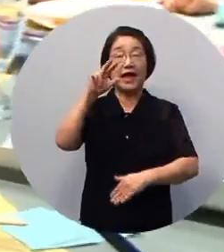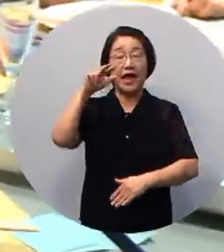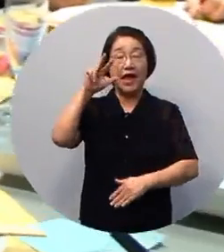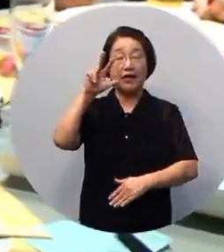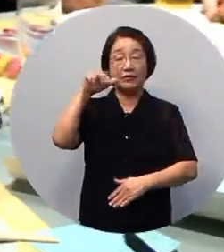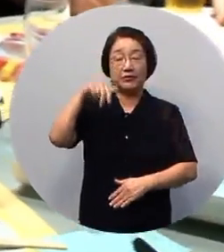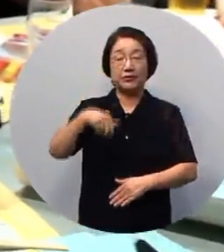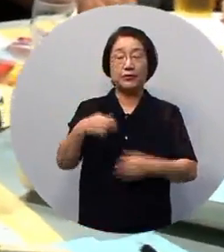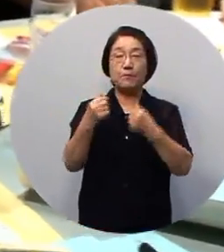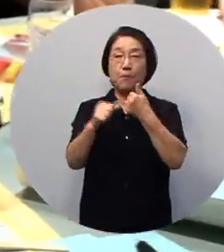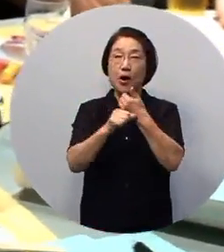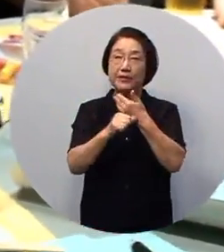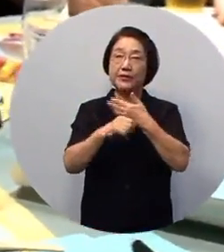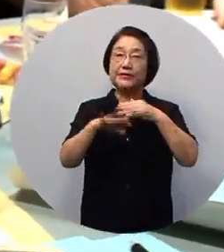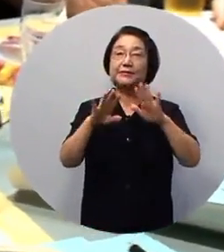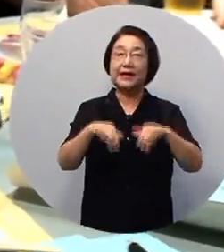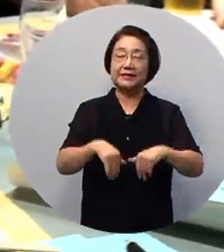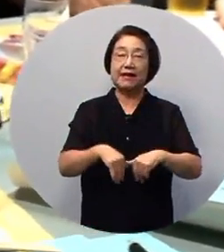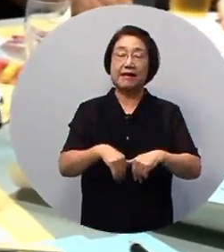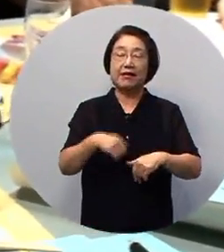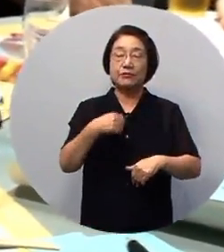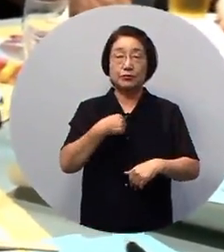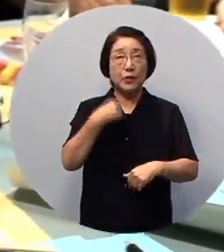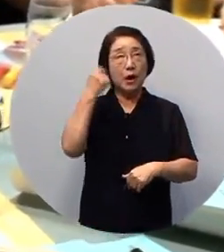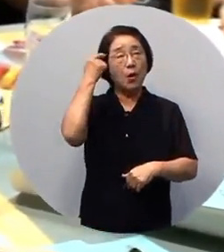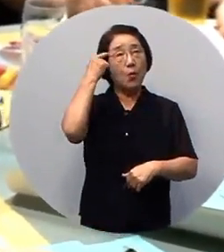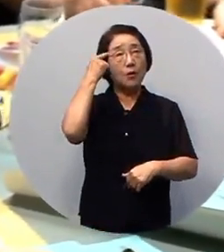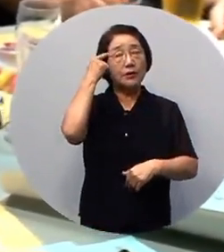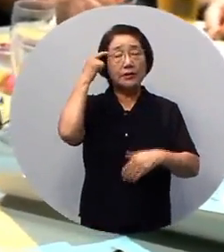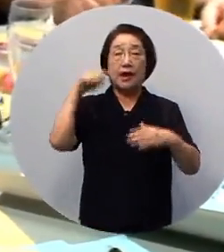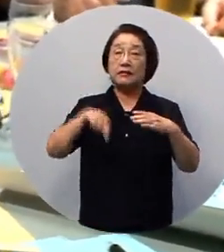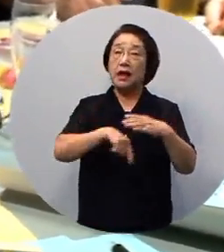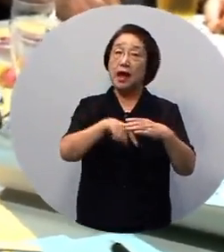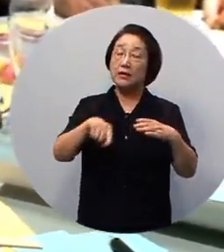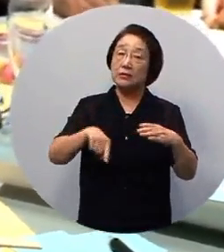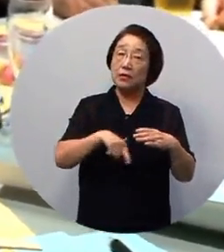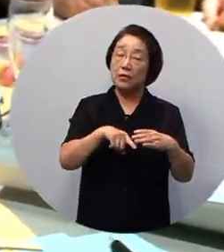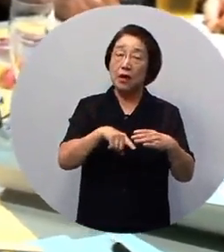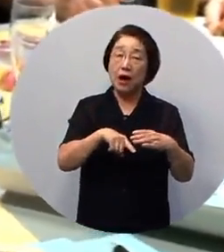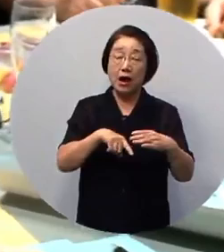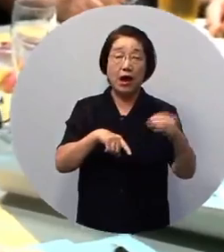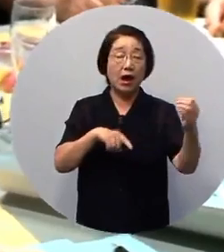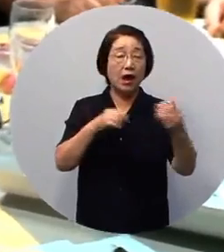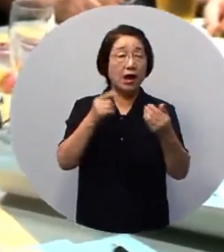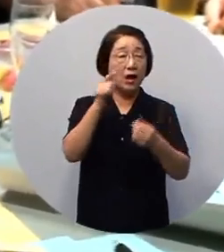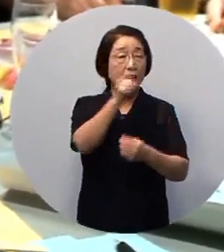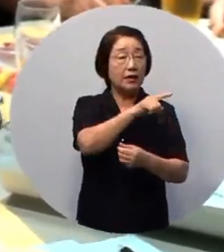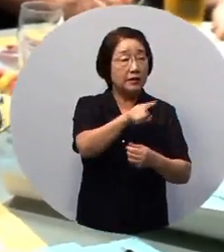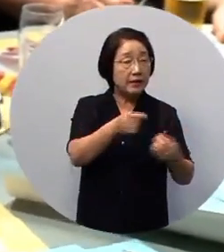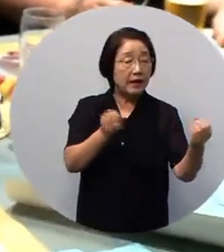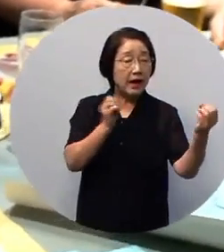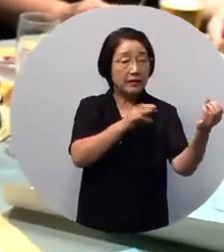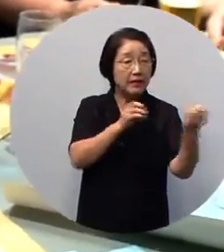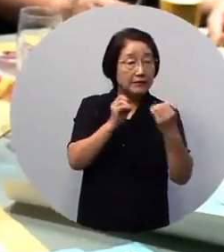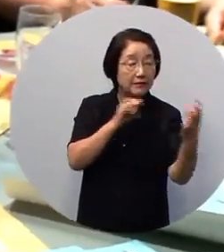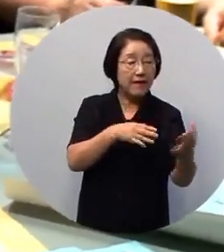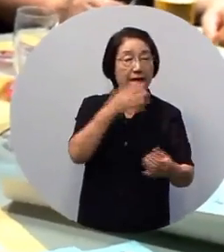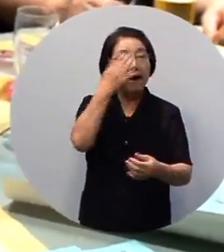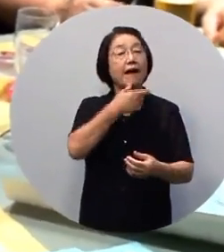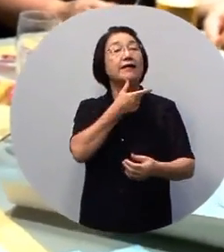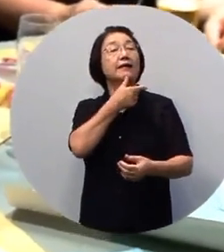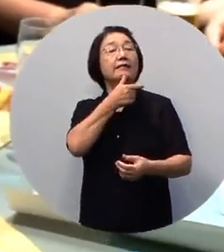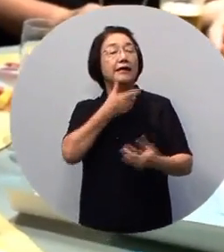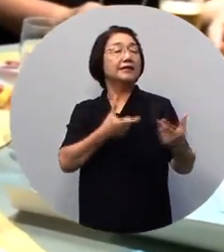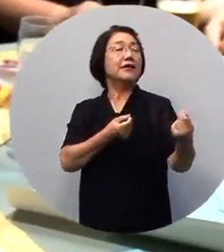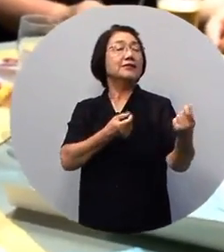はい、自分でなんとなく思ってたっていうものが人と話すと、あ、やっぱりそうだよねっていうのがあったりとか、意見交